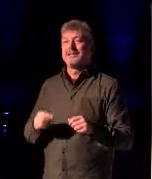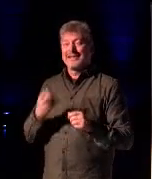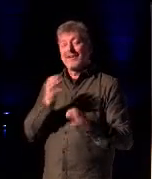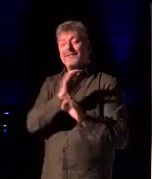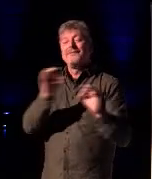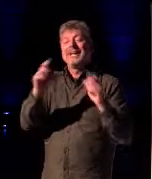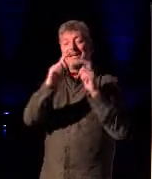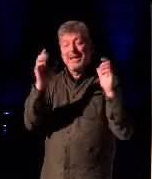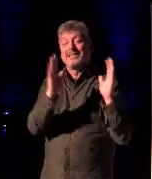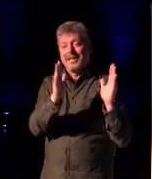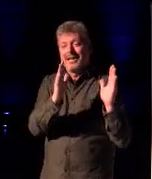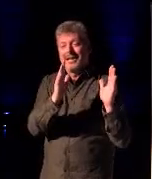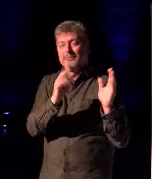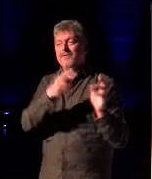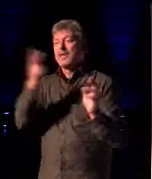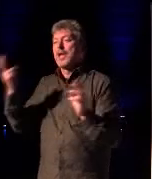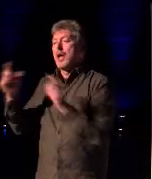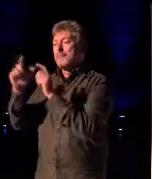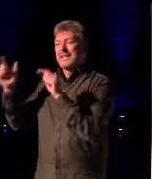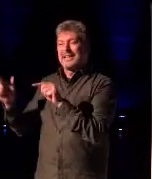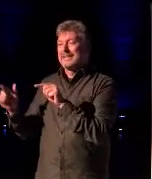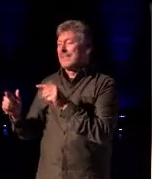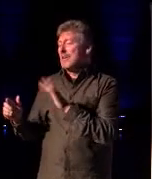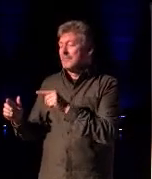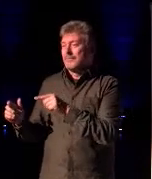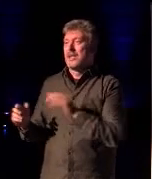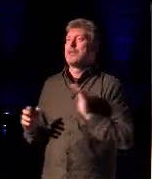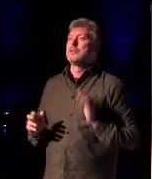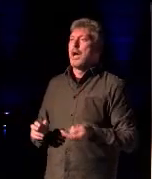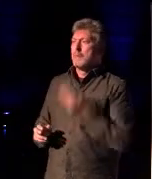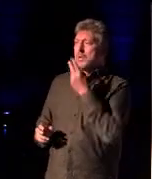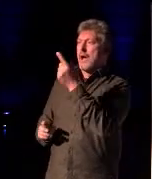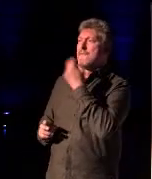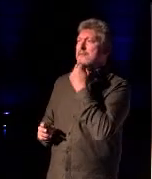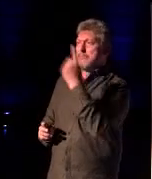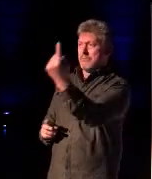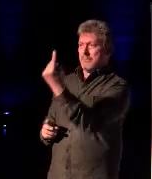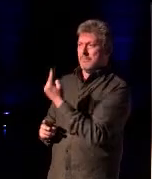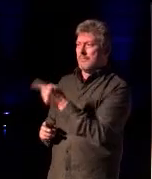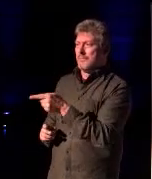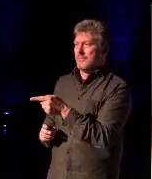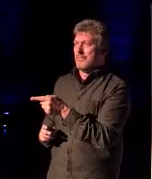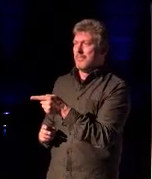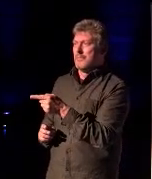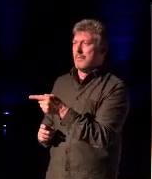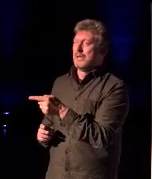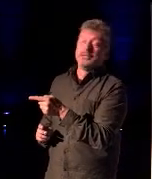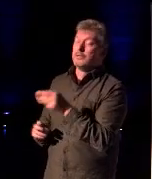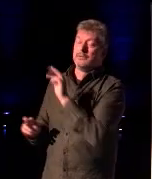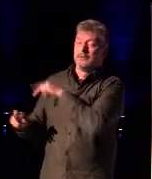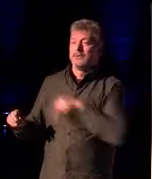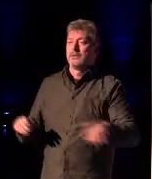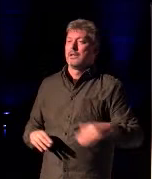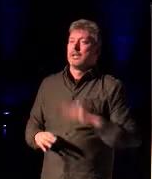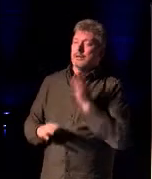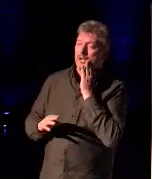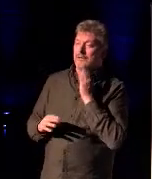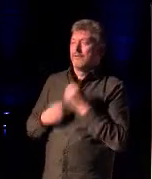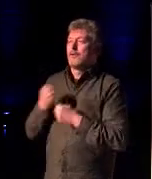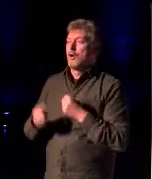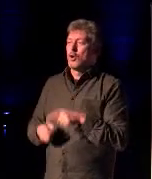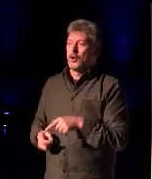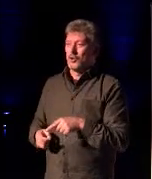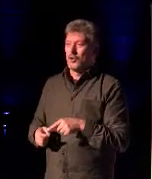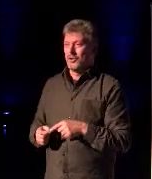til. Og det var ikke like godt. Dama så hvem som kom på jobb, og hun gikk og la seg for å gjøre vakta litt